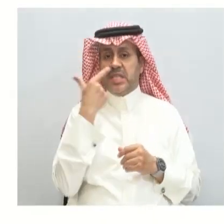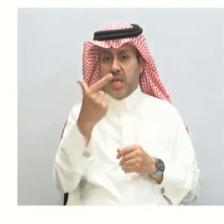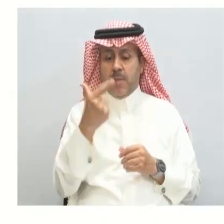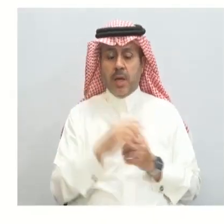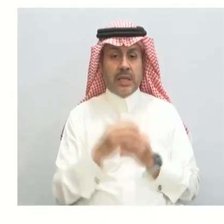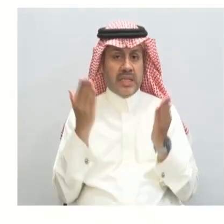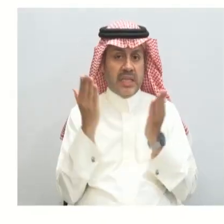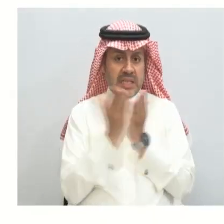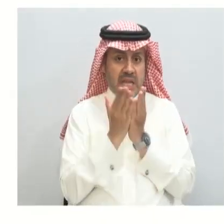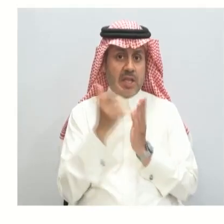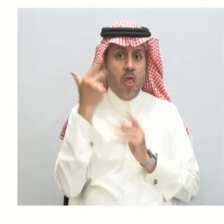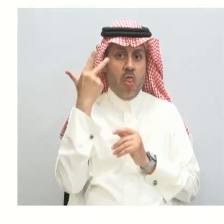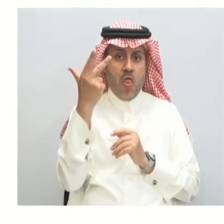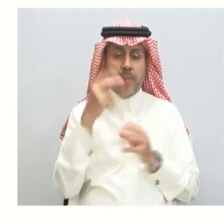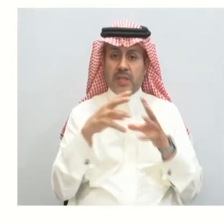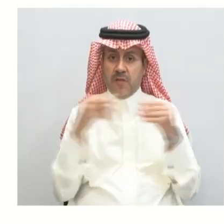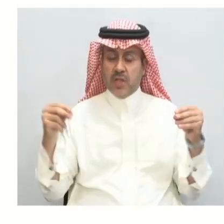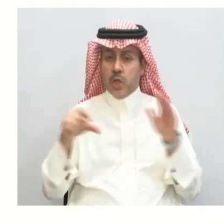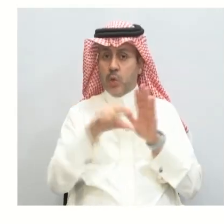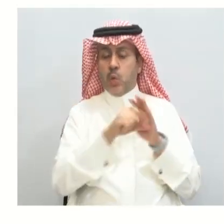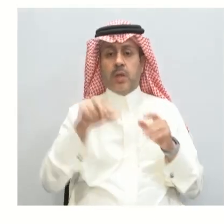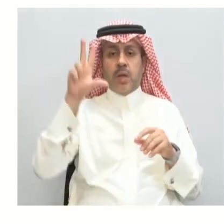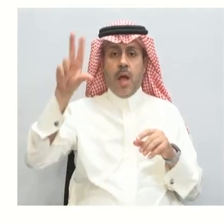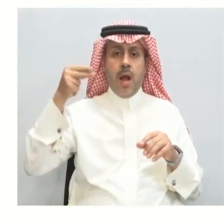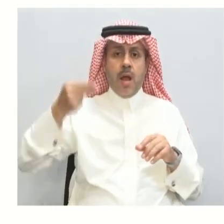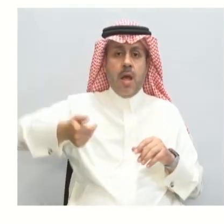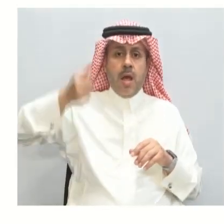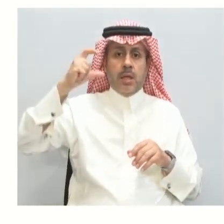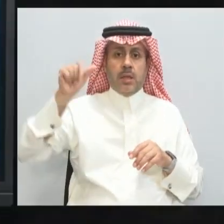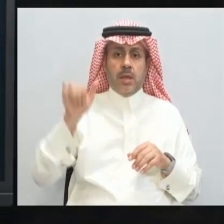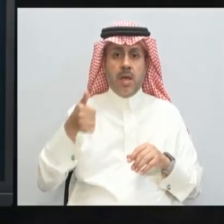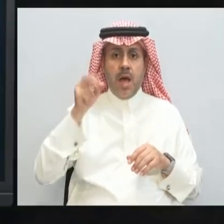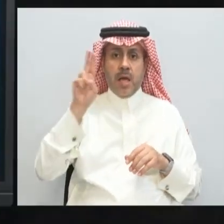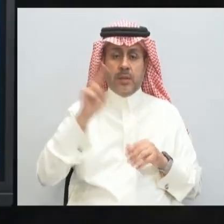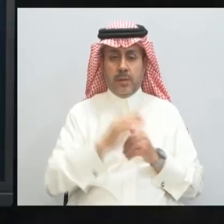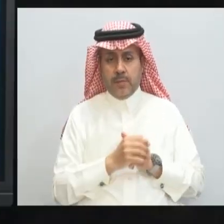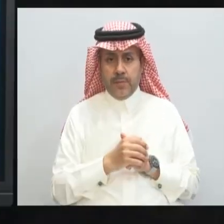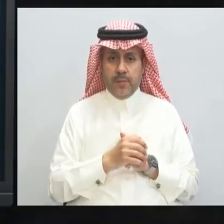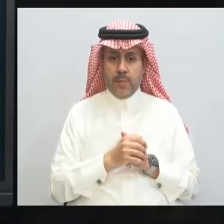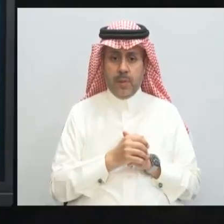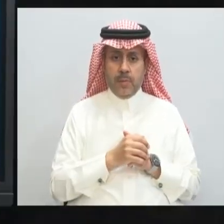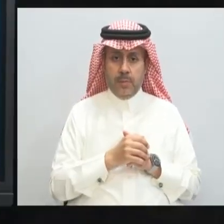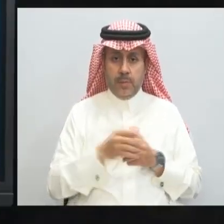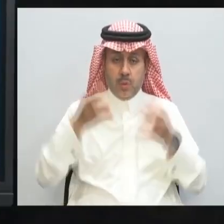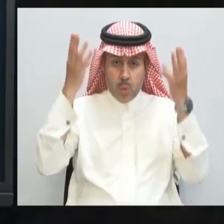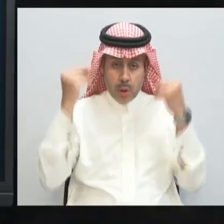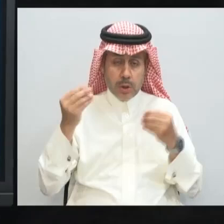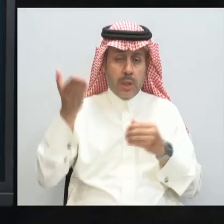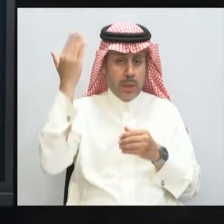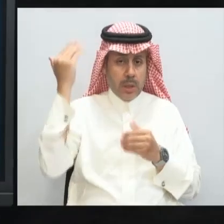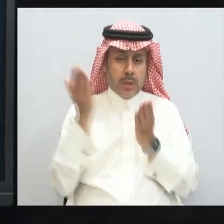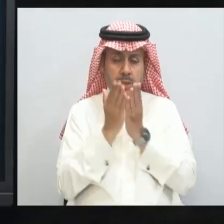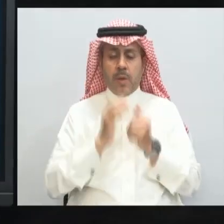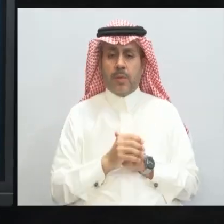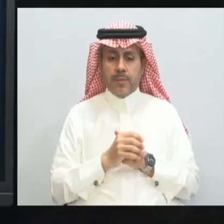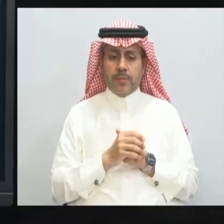سوره العاديات قبل الدخول في الدرس الجديد من المهم ان نراجع الدرس السابق حتى نتاكد من وصول الدرس السابق الينا كذلك